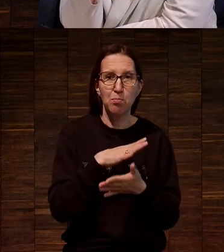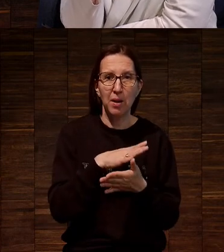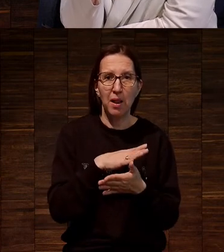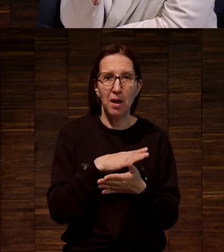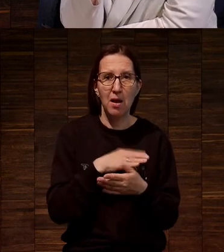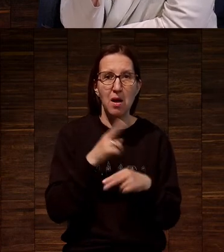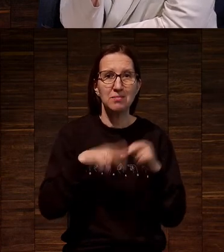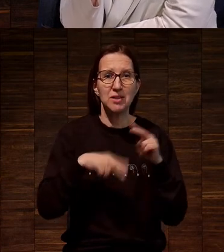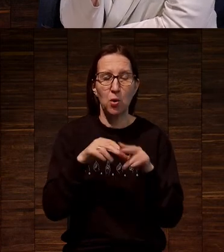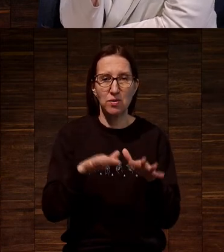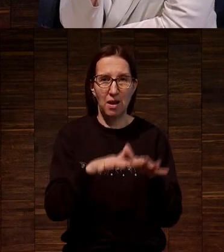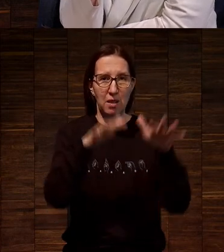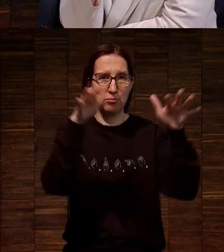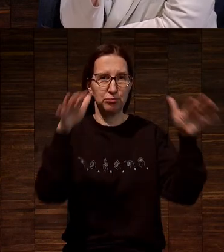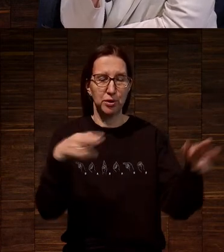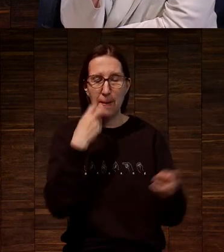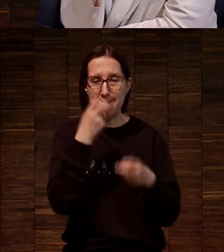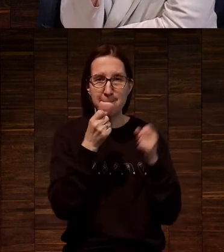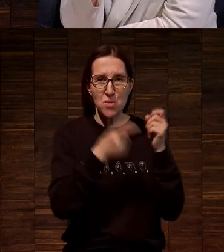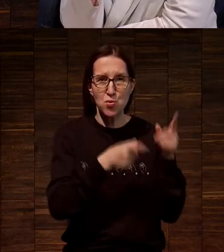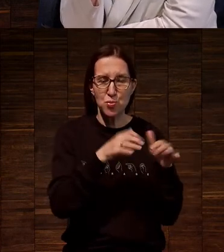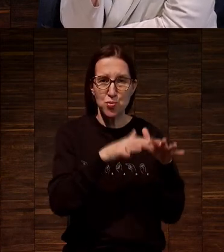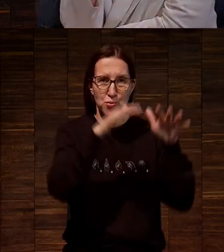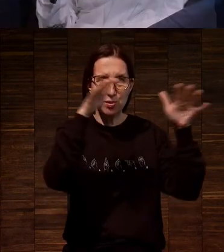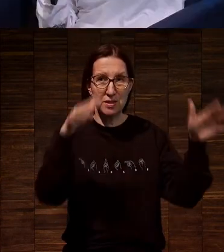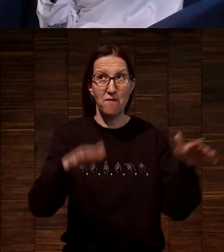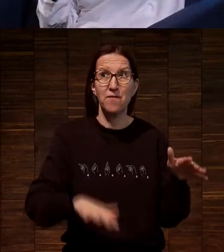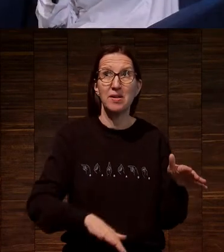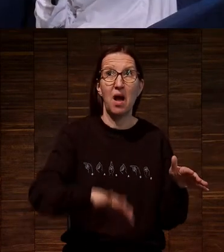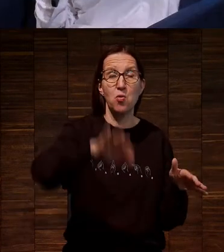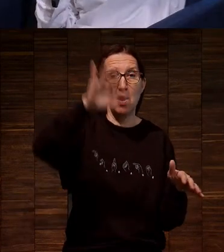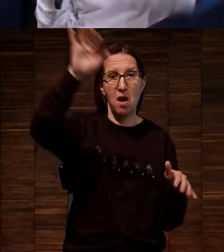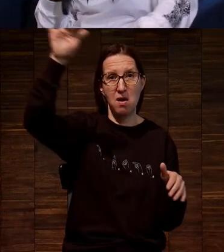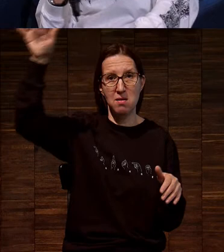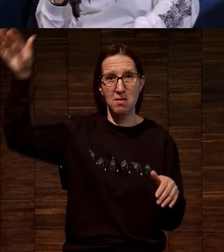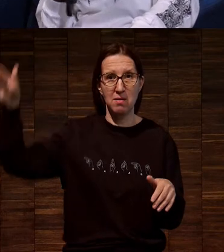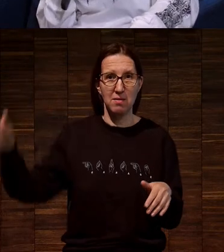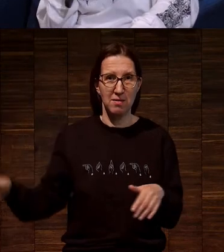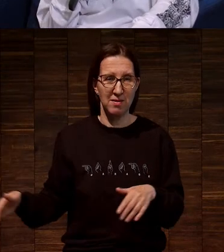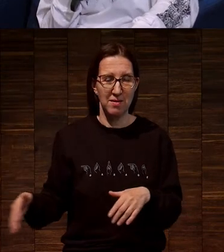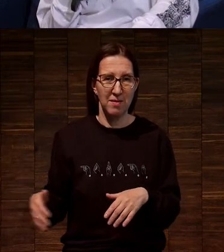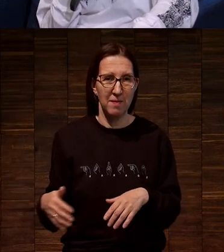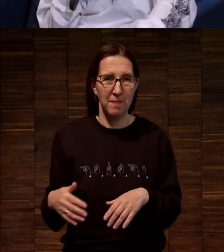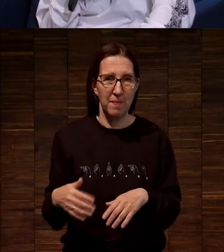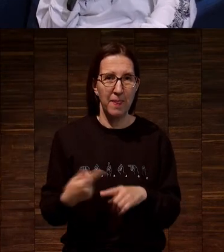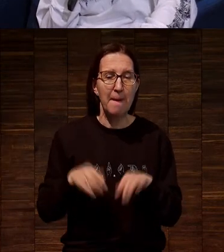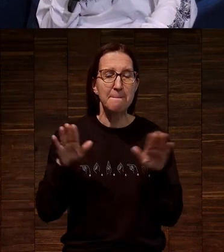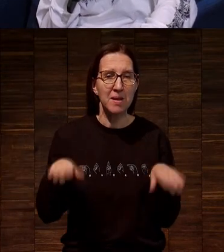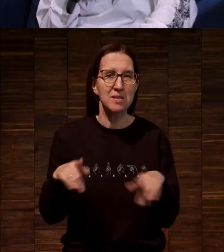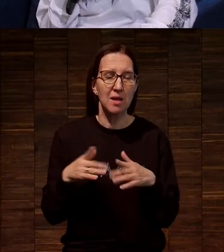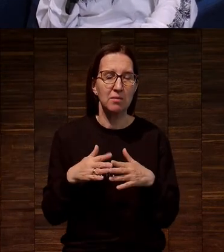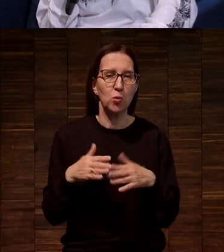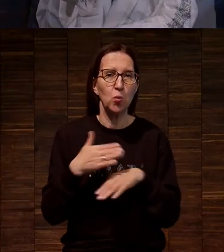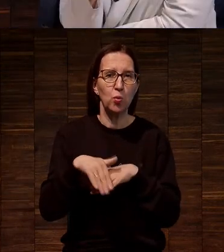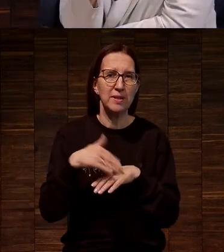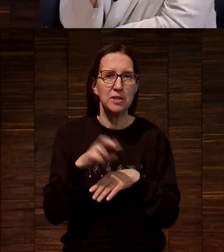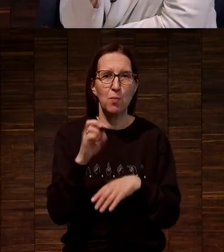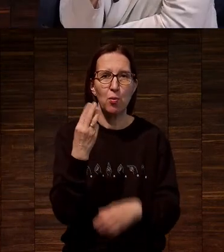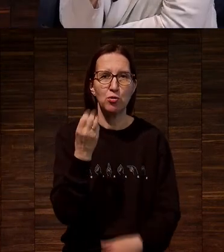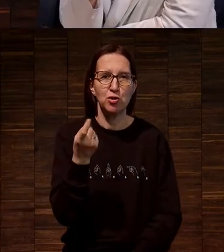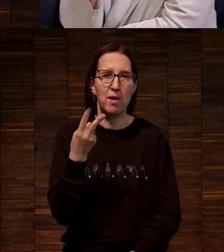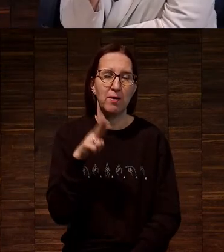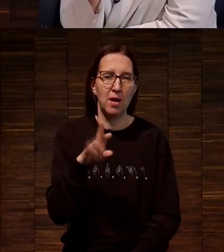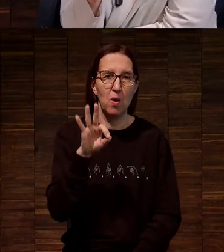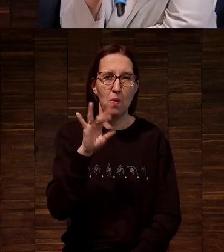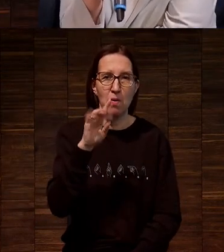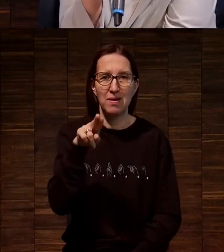куча строительного мусора, я ее лично видела, в 3 метра высотой гора. На Большой Ордынке, надо сказать, в центре. Да, в